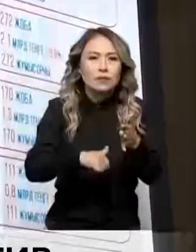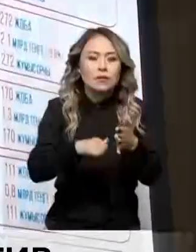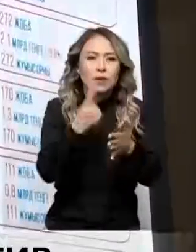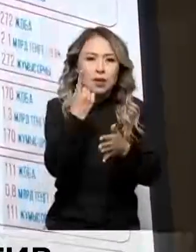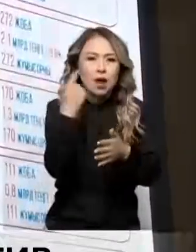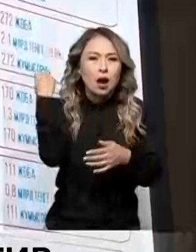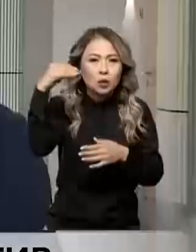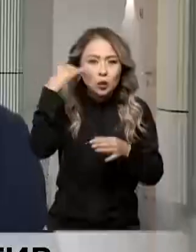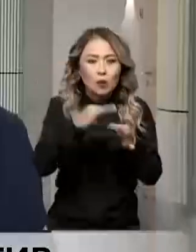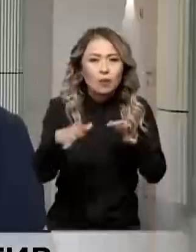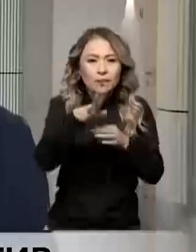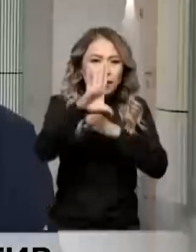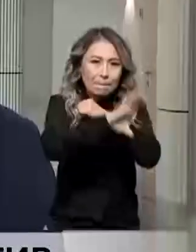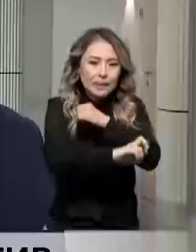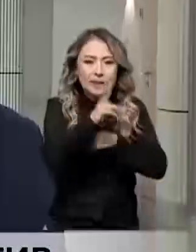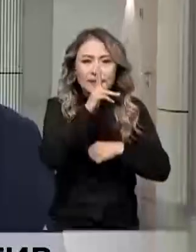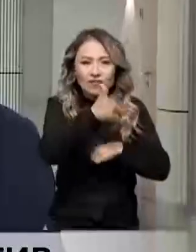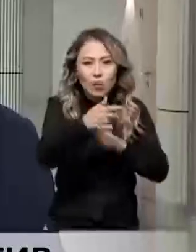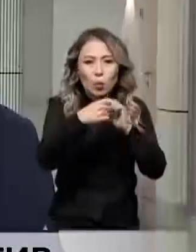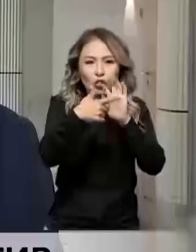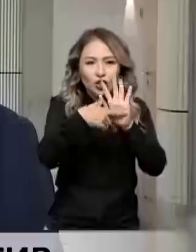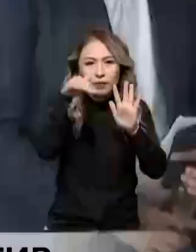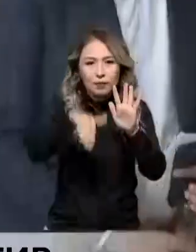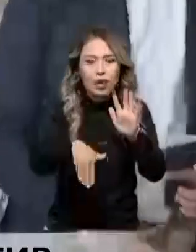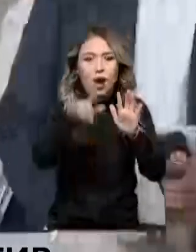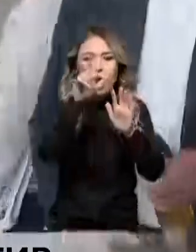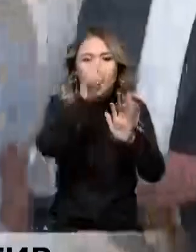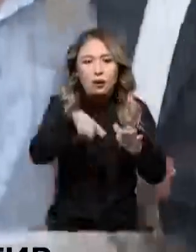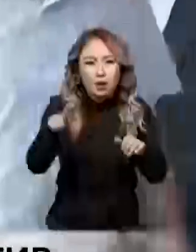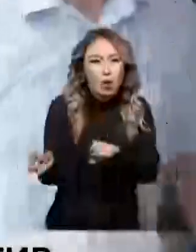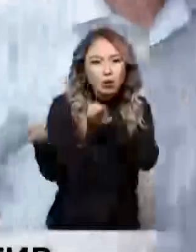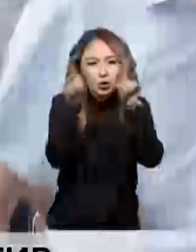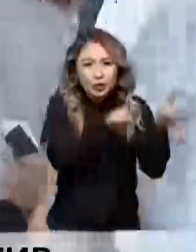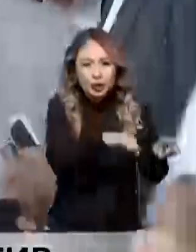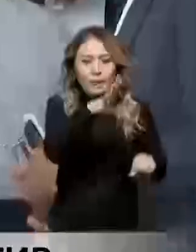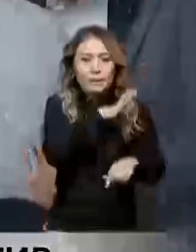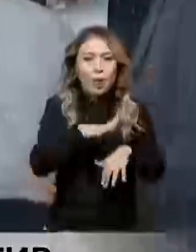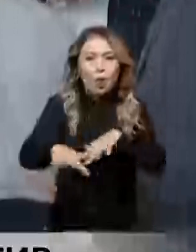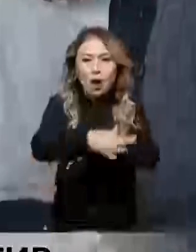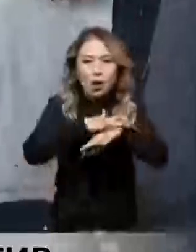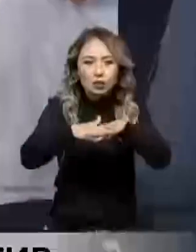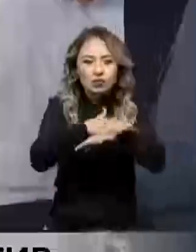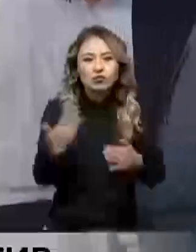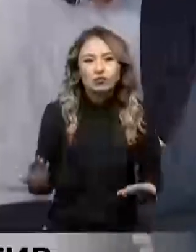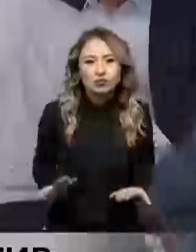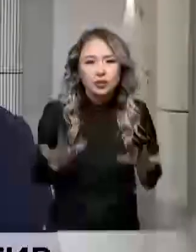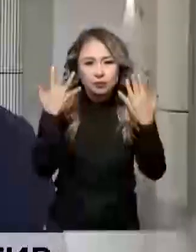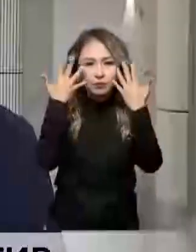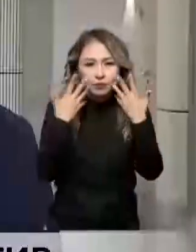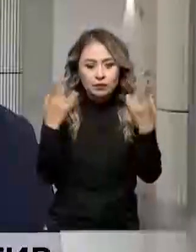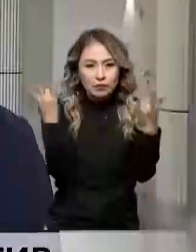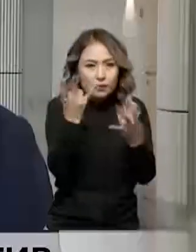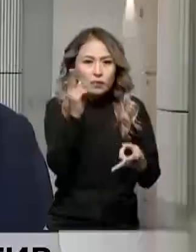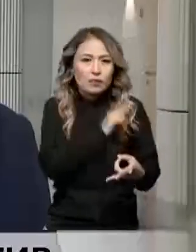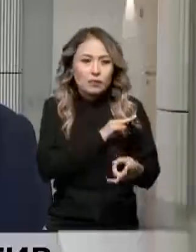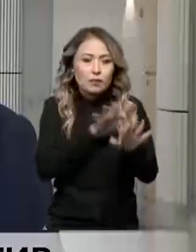Төбе облысында соңғы жылдың ішінде ауылдан 17 мың адам көшіп кеткен. Қалудың бірақ жолы бар, ол халыққа жағдай жасау керек, ең алдымен жұмыс